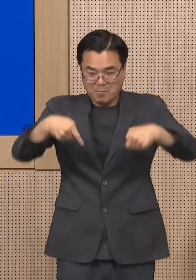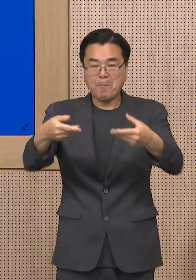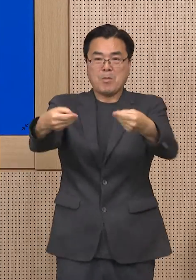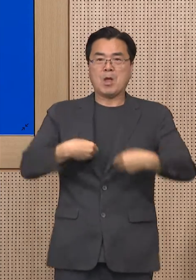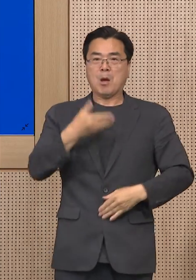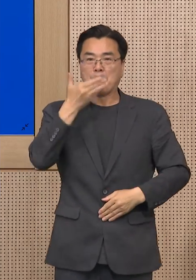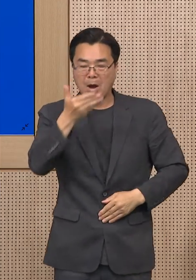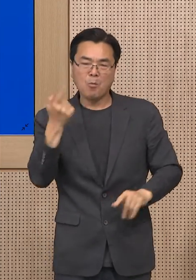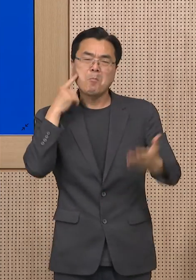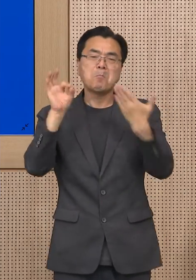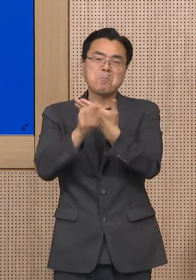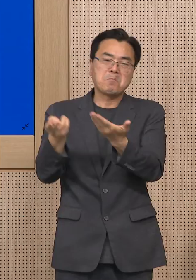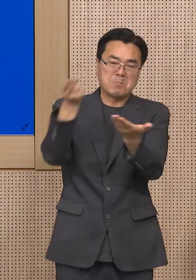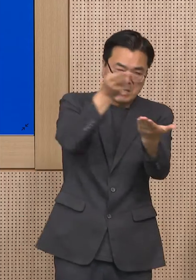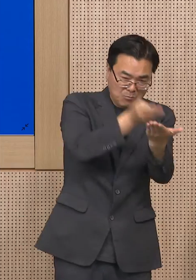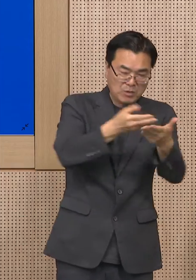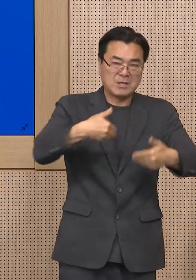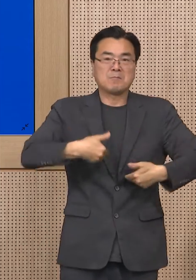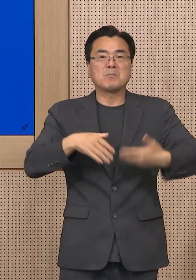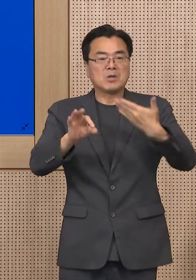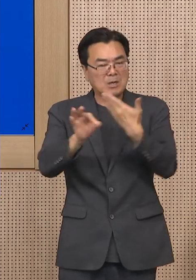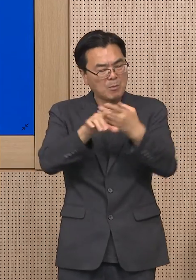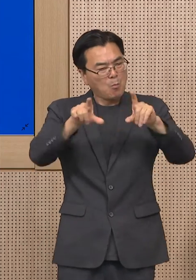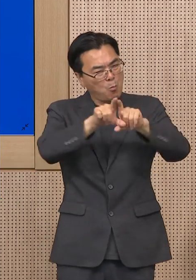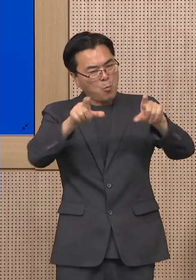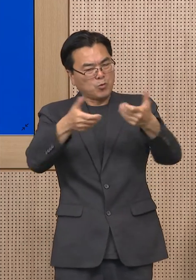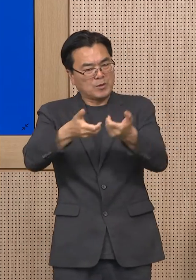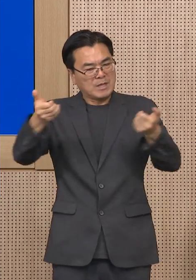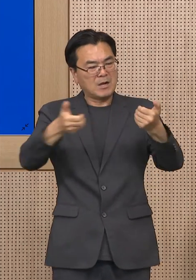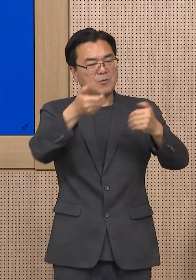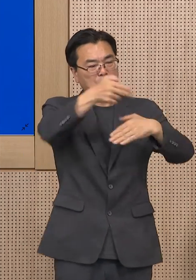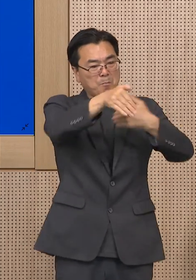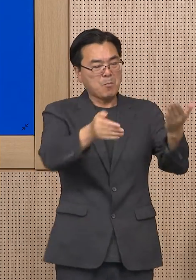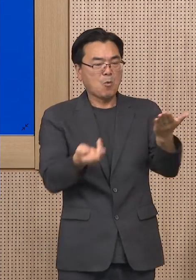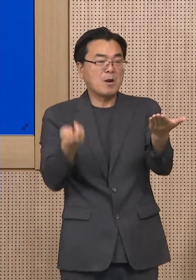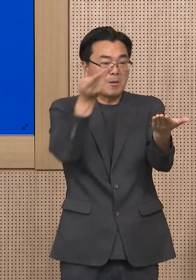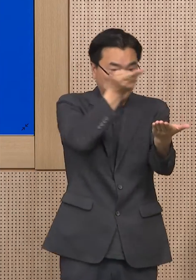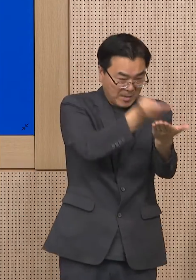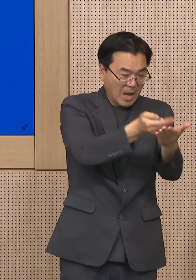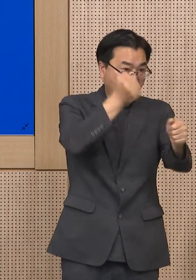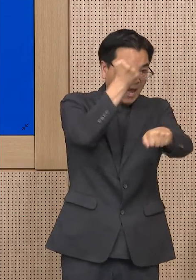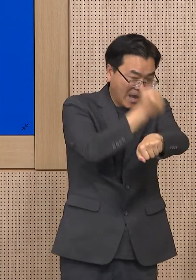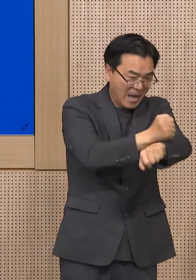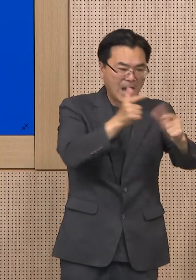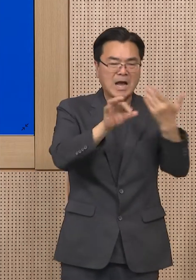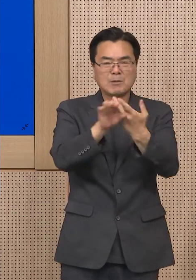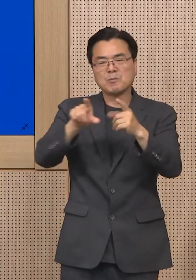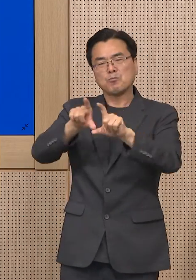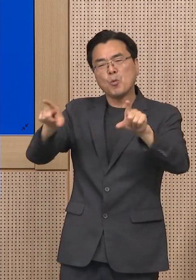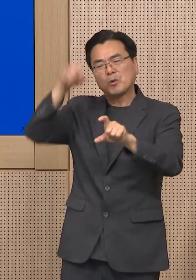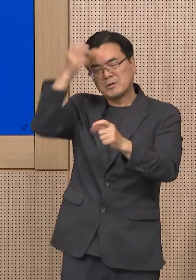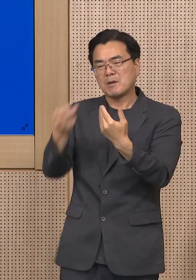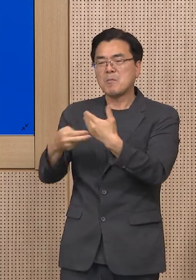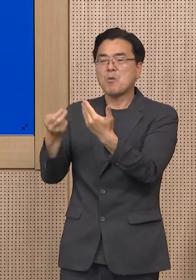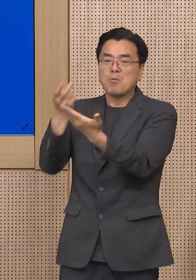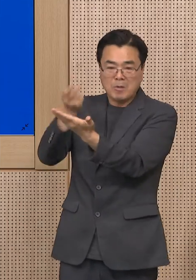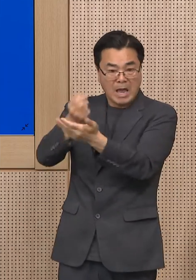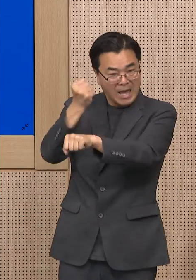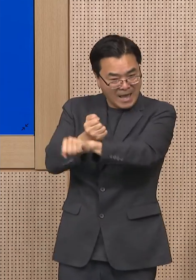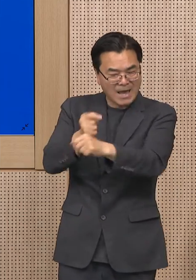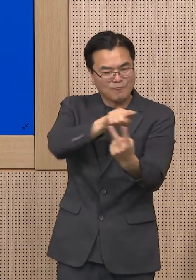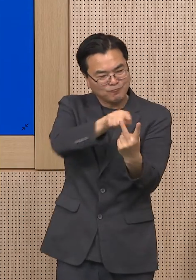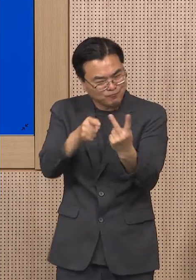환자 중증도에 따라서 일반 격리병상 또는 코로나19 전담치료병상에 입원하고 있습니다.